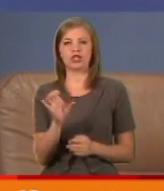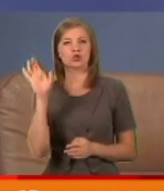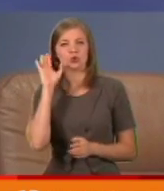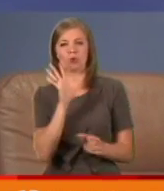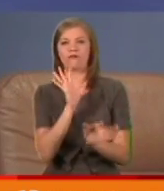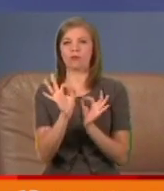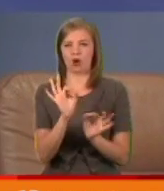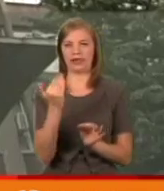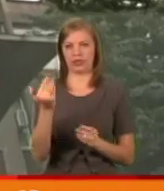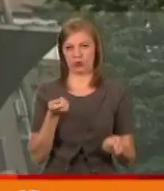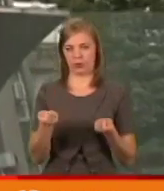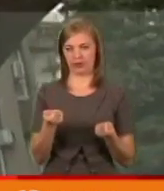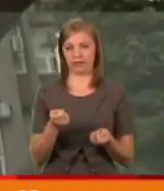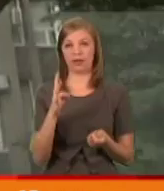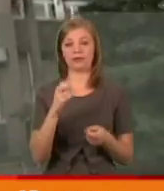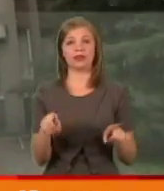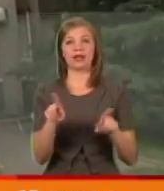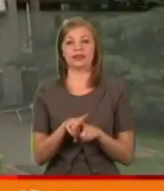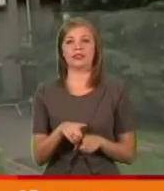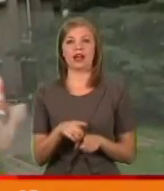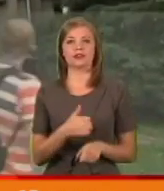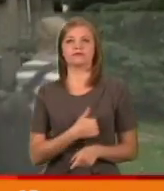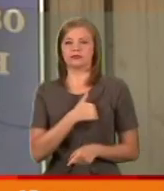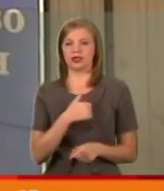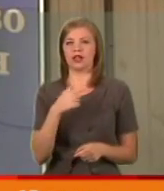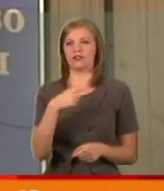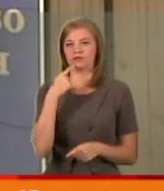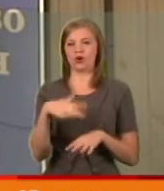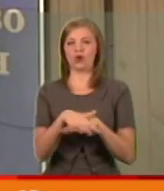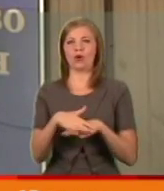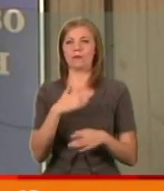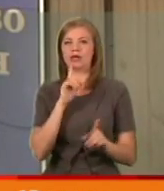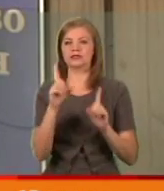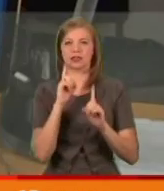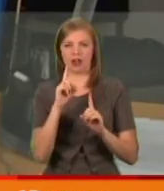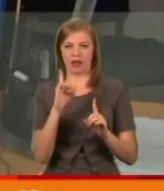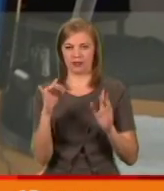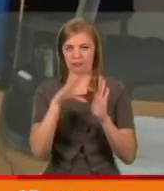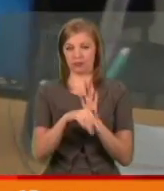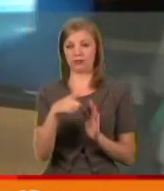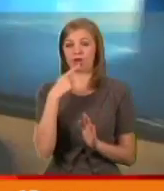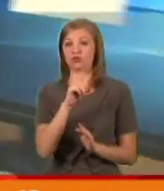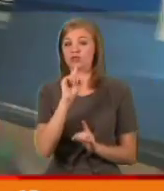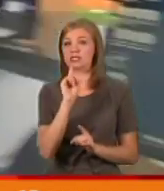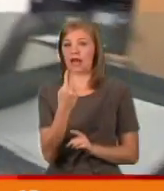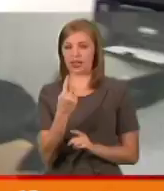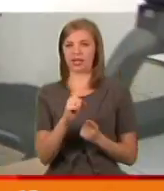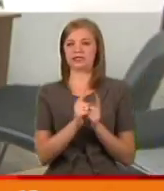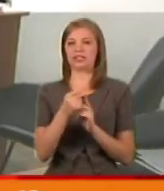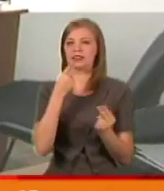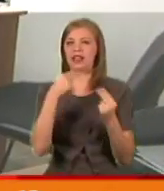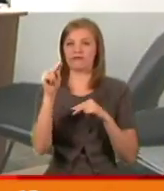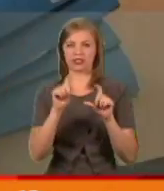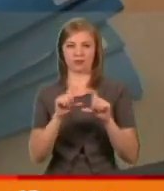дослухатися порад їхнього керівника. Та не так схвально відгукується про НАЗК громадська рада при відомстві. Кажуть, за рік стати